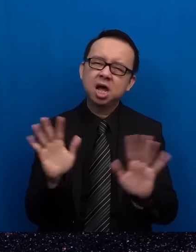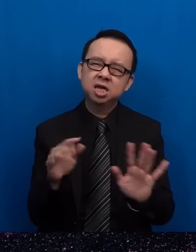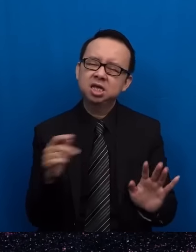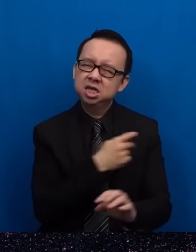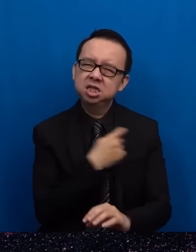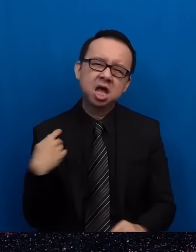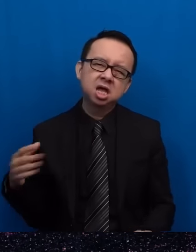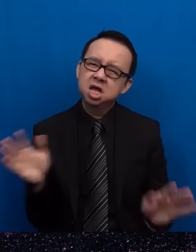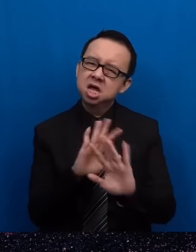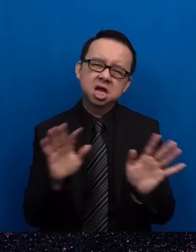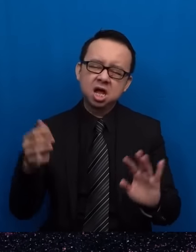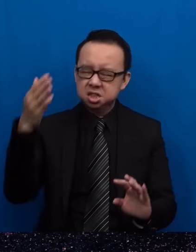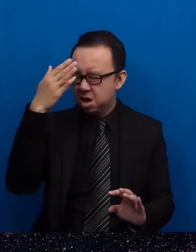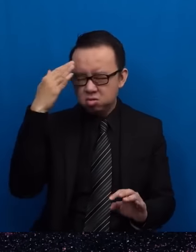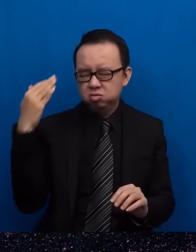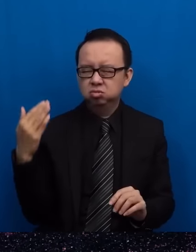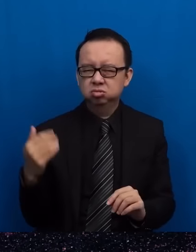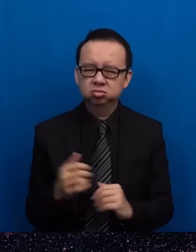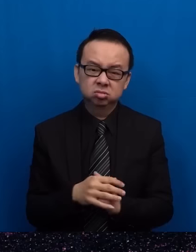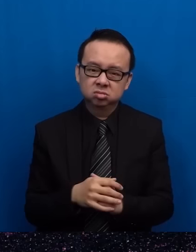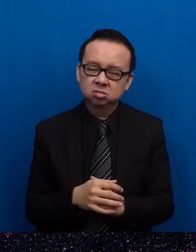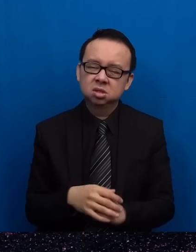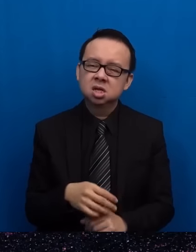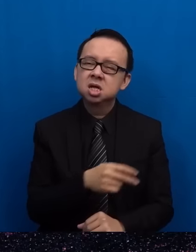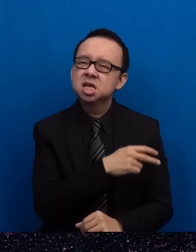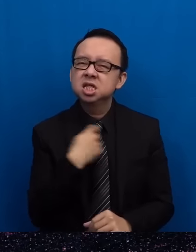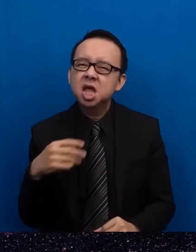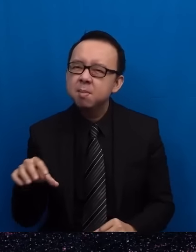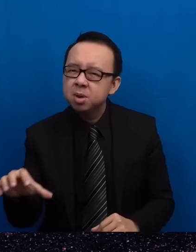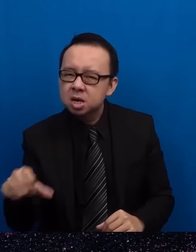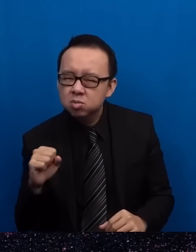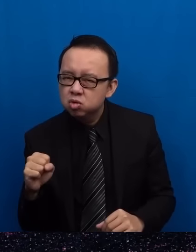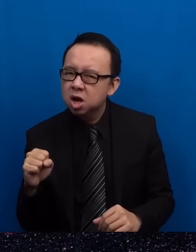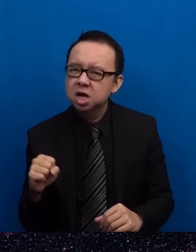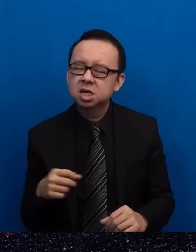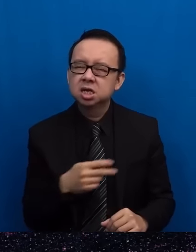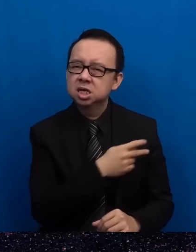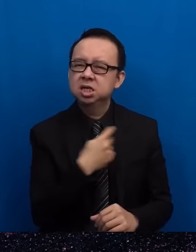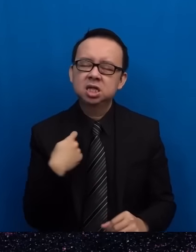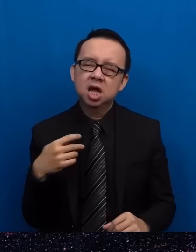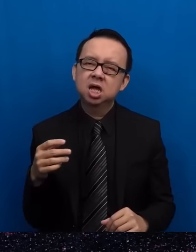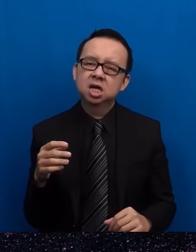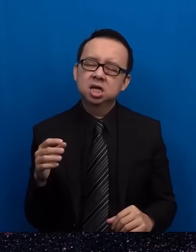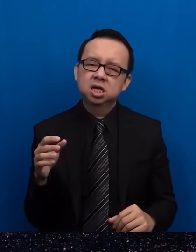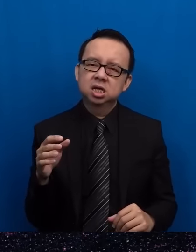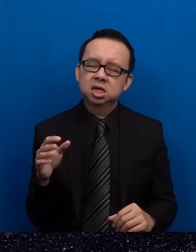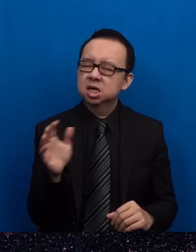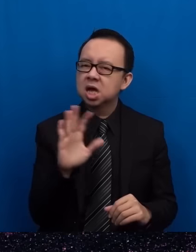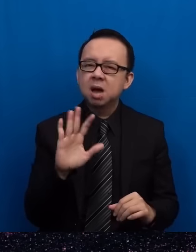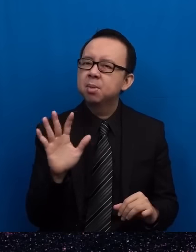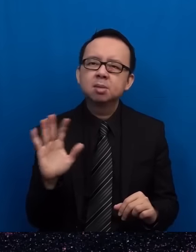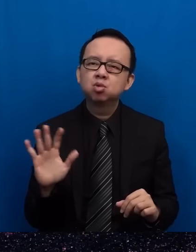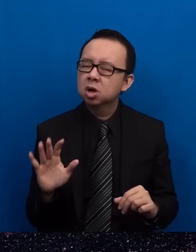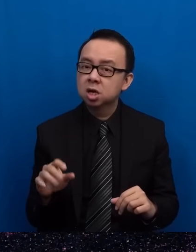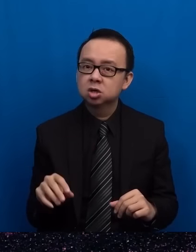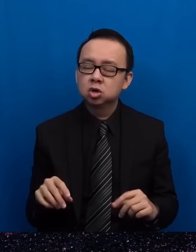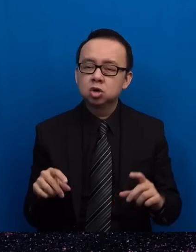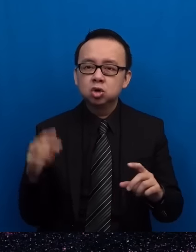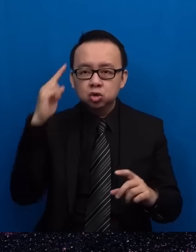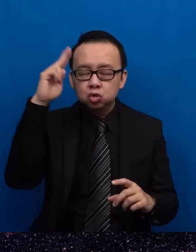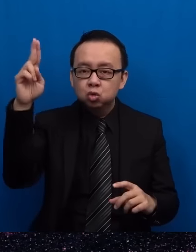memberikan jawaban yang saya harapkan. Menemukan pun tidak ketemu apa-apa. Tuhan cuma kasih